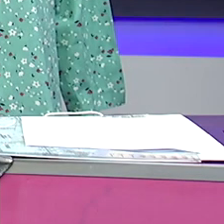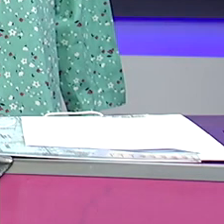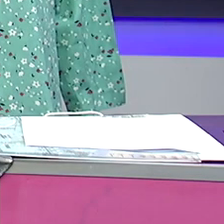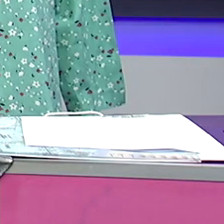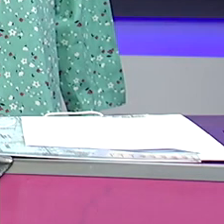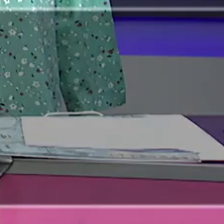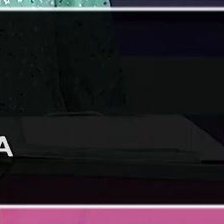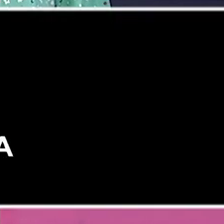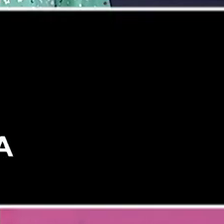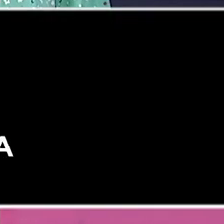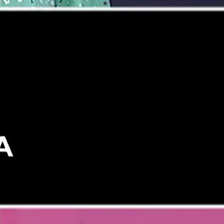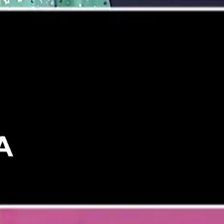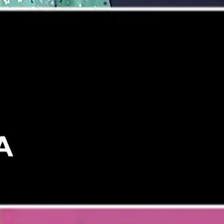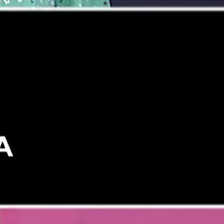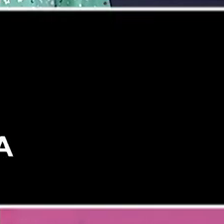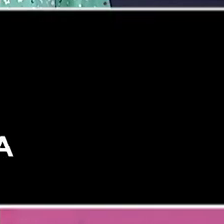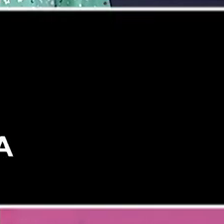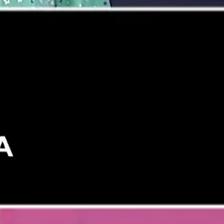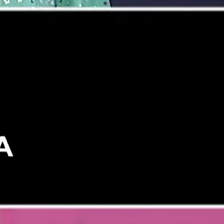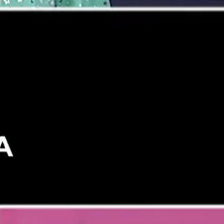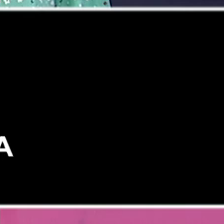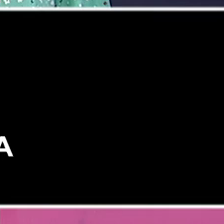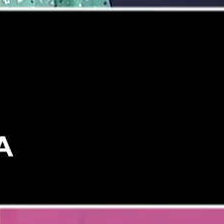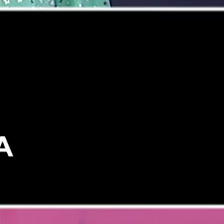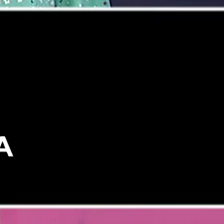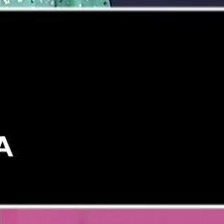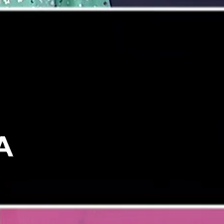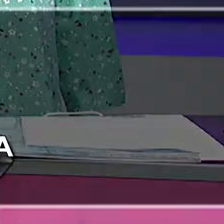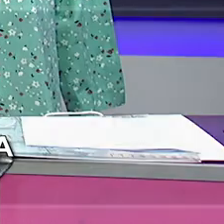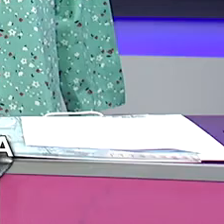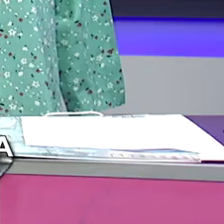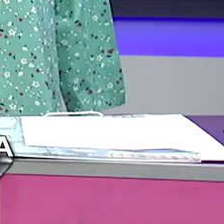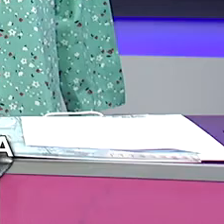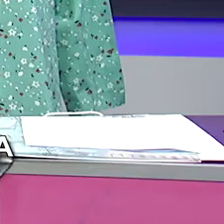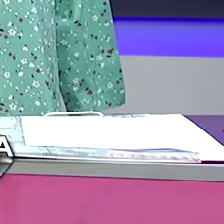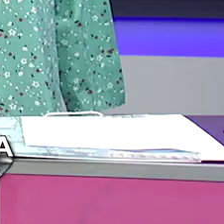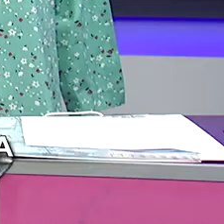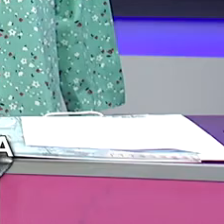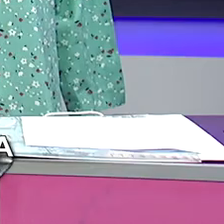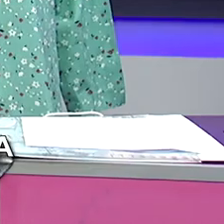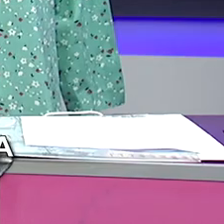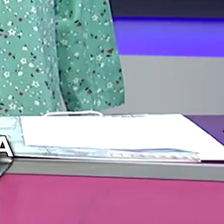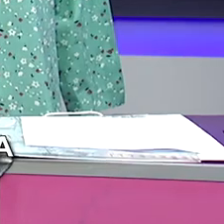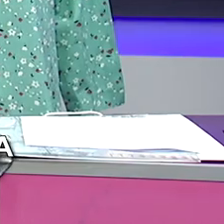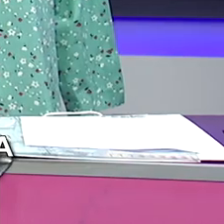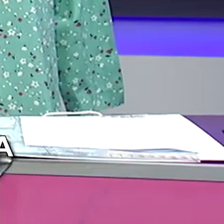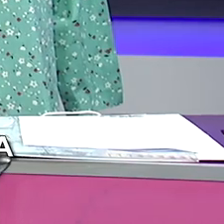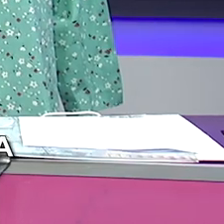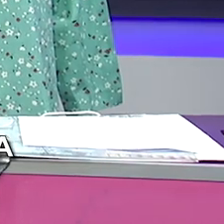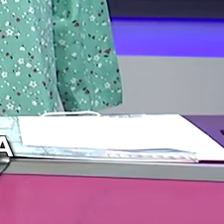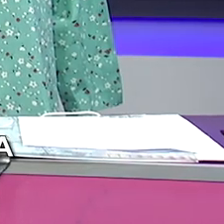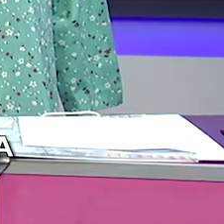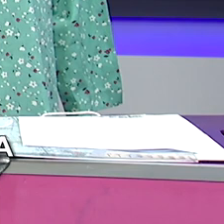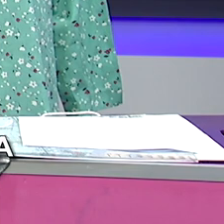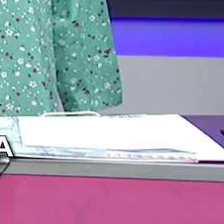Kembali lagi bersama kami dalam Didik TV KPM. Hari ini pembelajaran yang sangat menyeronokkan, apatah lagi bagi